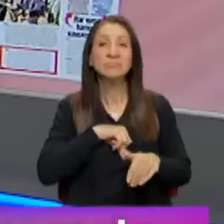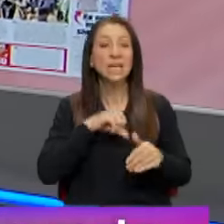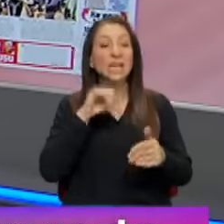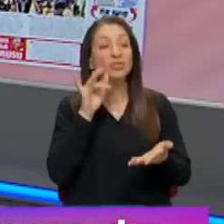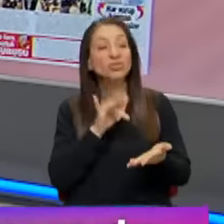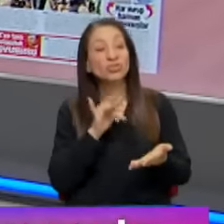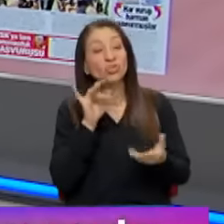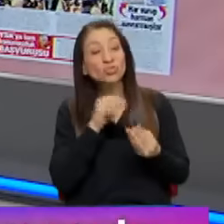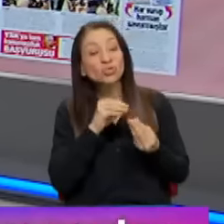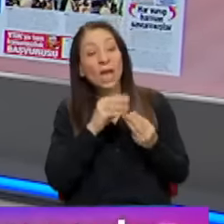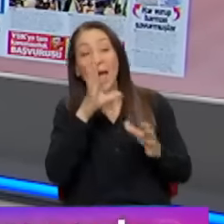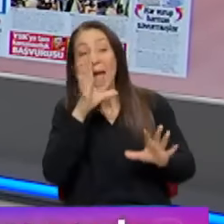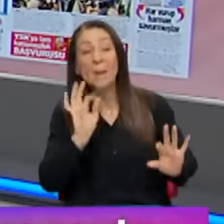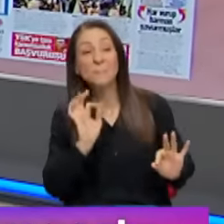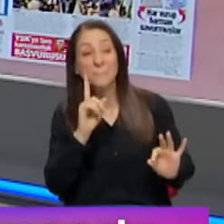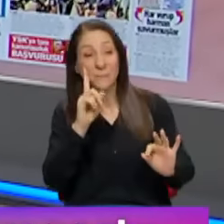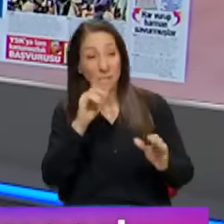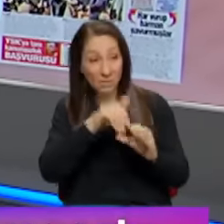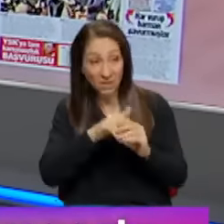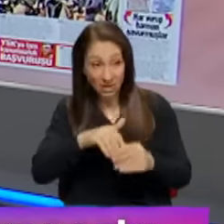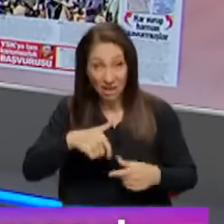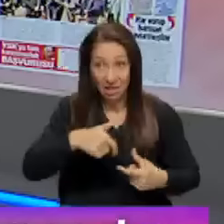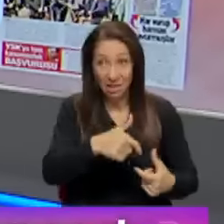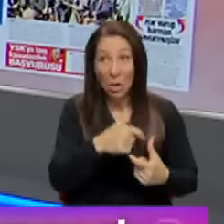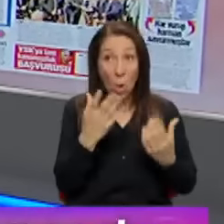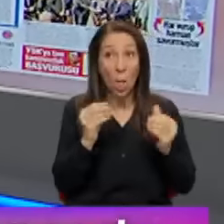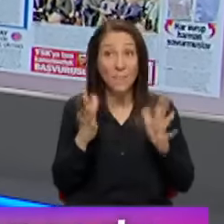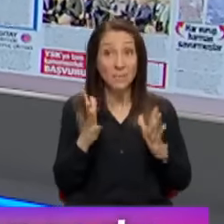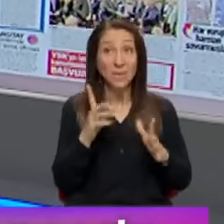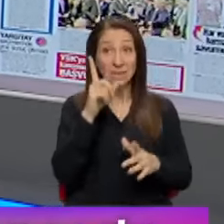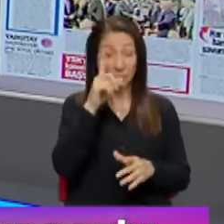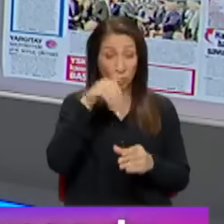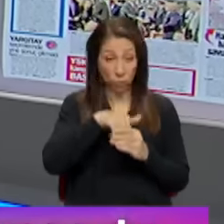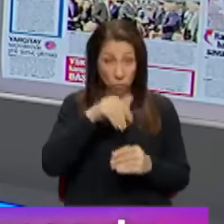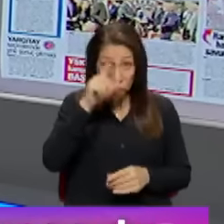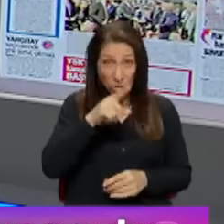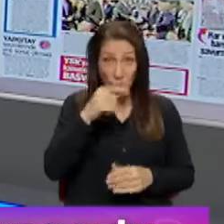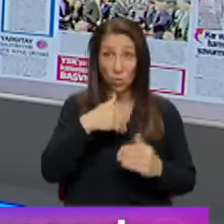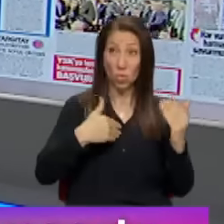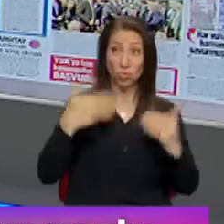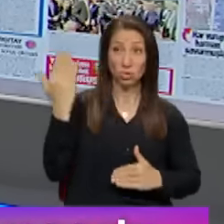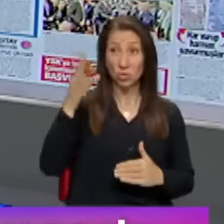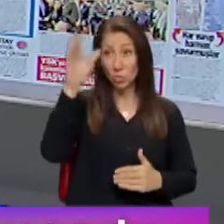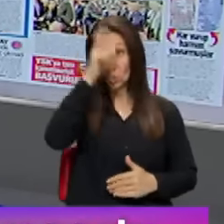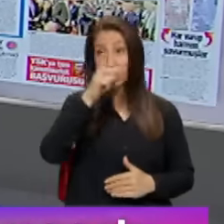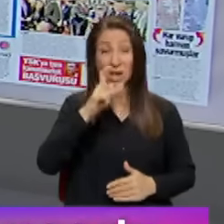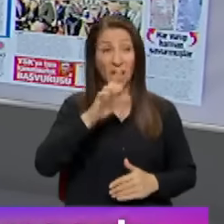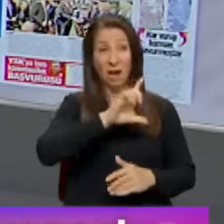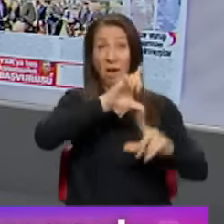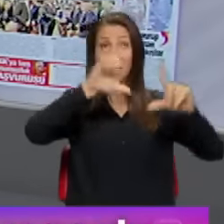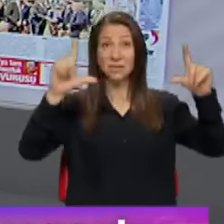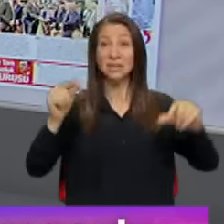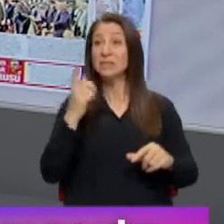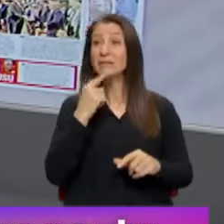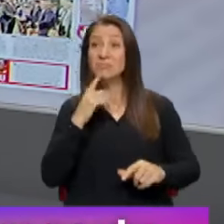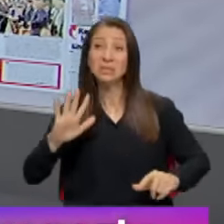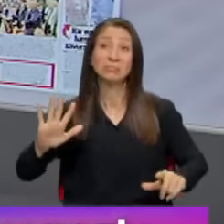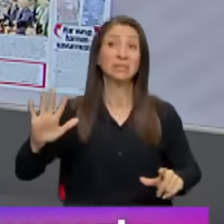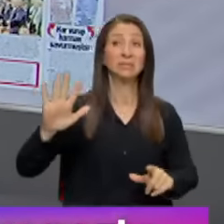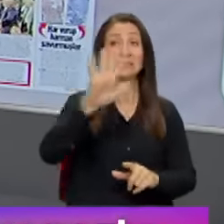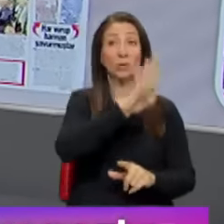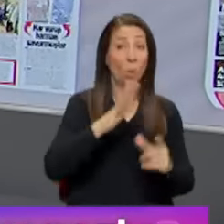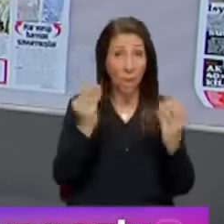kesilmek istendiği, sadece bir milletvekili olabilir mi? Sadece bir milletvekili yüzünden koskoca Türkiye haritası kırmızıya boyanmış